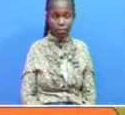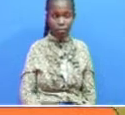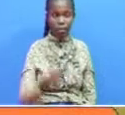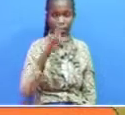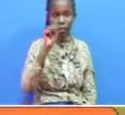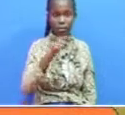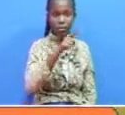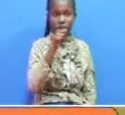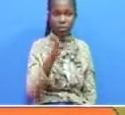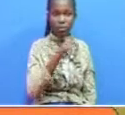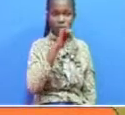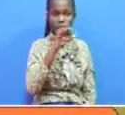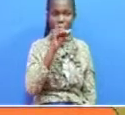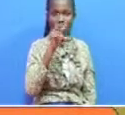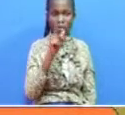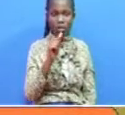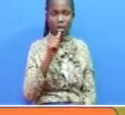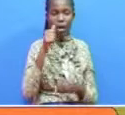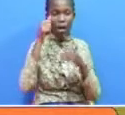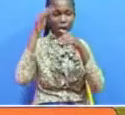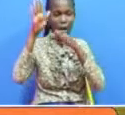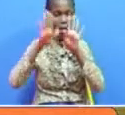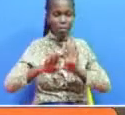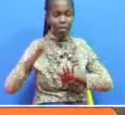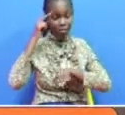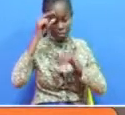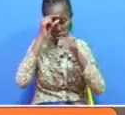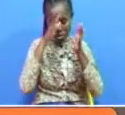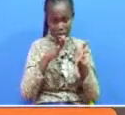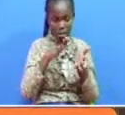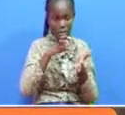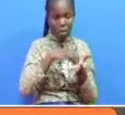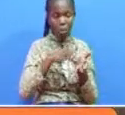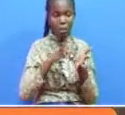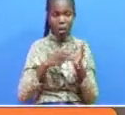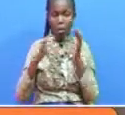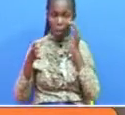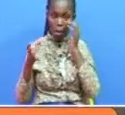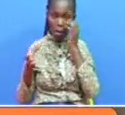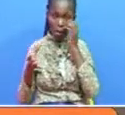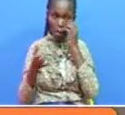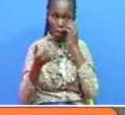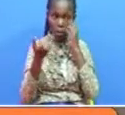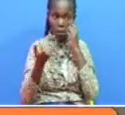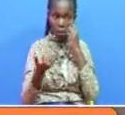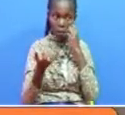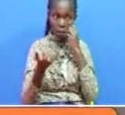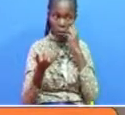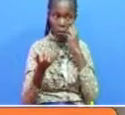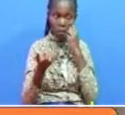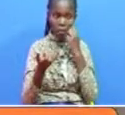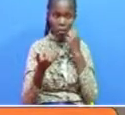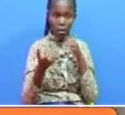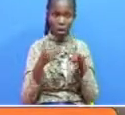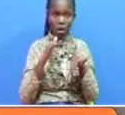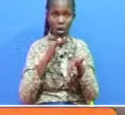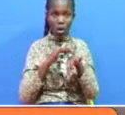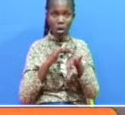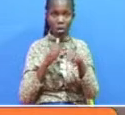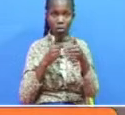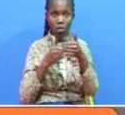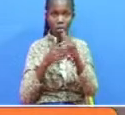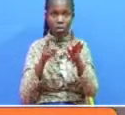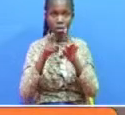Nzioka siwandie waita noloko kitia kibila cha ugavana va kauntini ya Masaku edhe ito ema unduni mautongoi